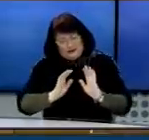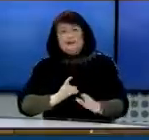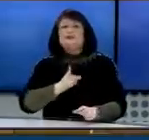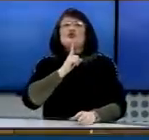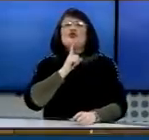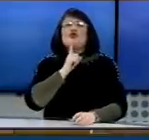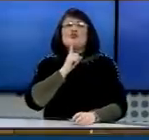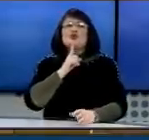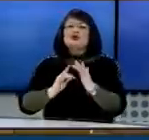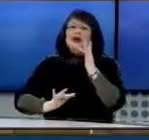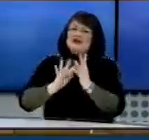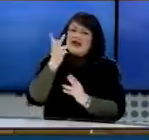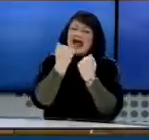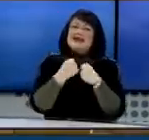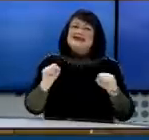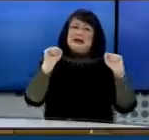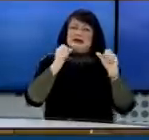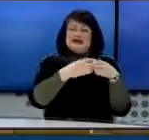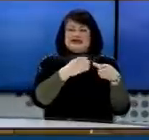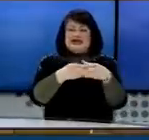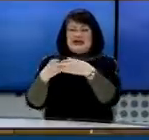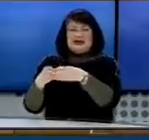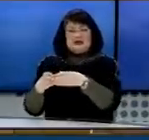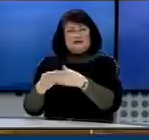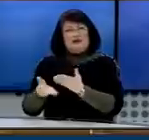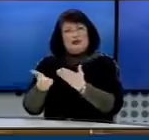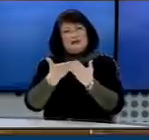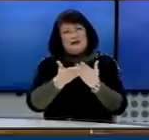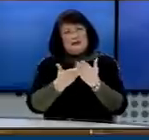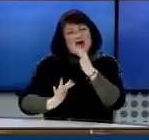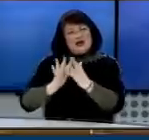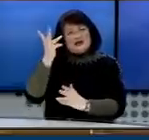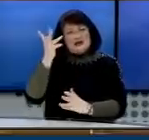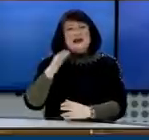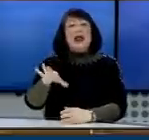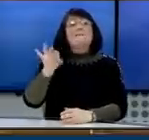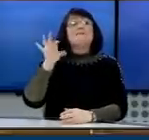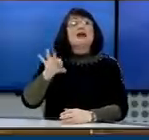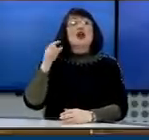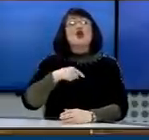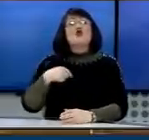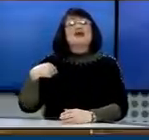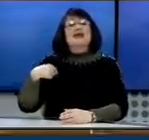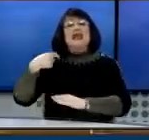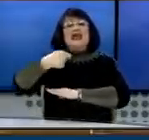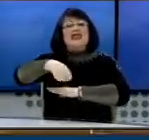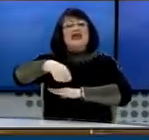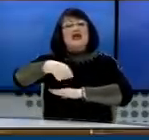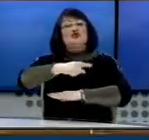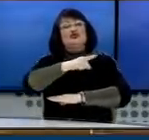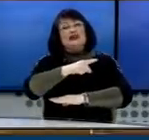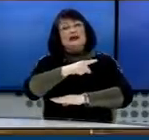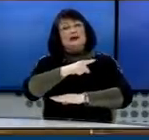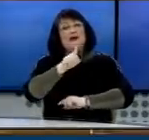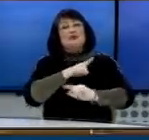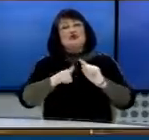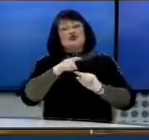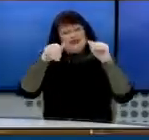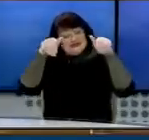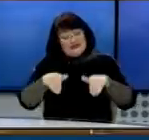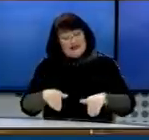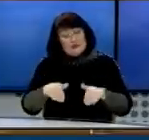όπως και η αναβάθμιση των ανεξάρτητων αρχών. Η επιλογή της ηγεσίας της δικαιοσύνης με